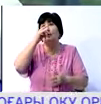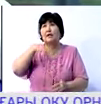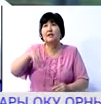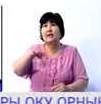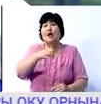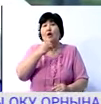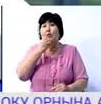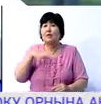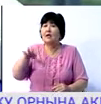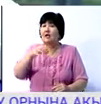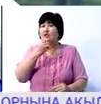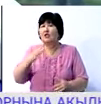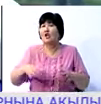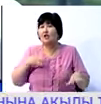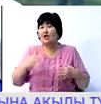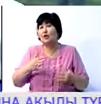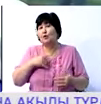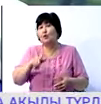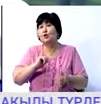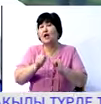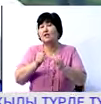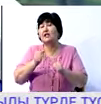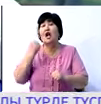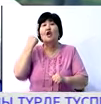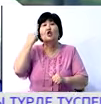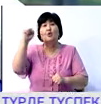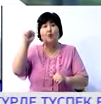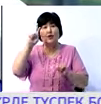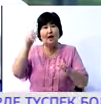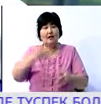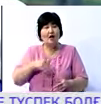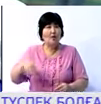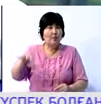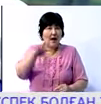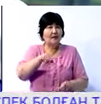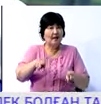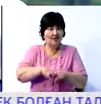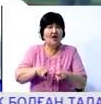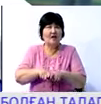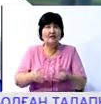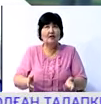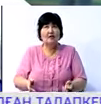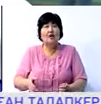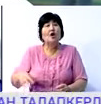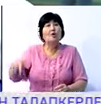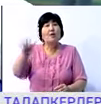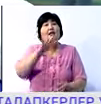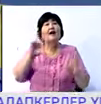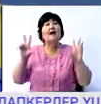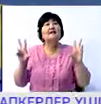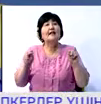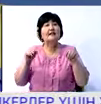жақсы дайындалған. Мен осы жарыста чемпион атағым келеді. Барлықтар сияқты. Барлығына сәттілік